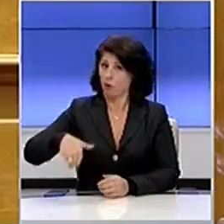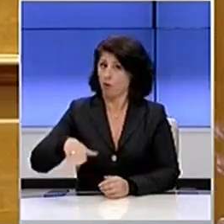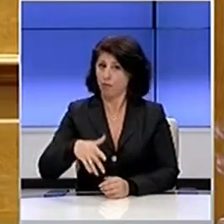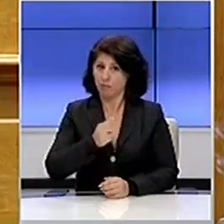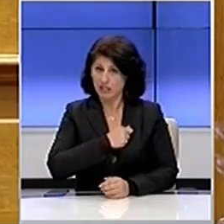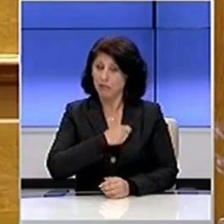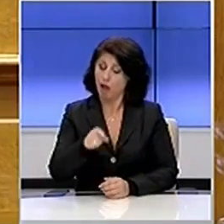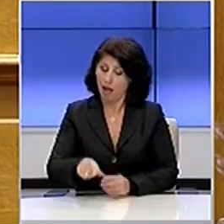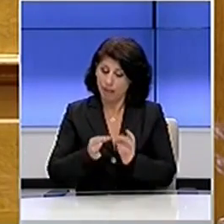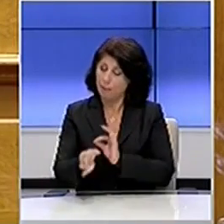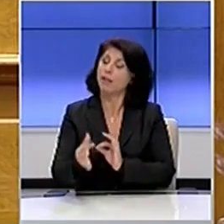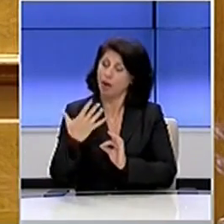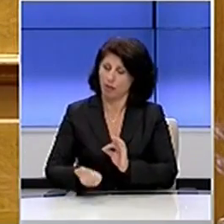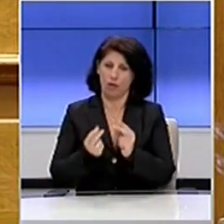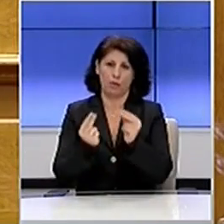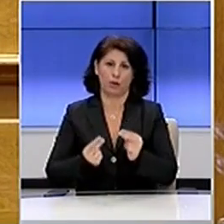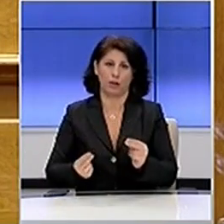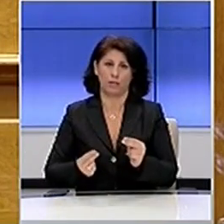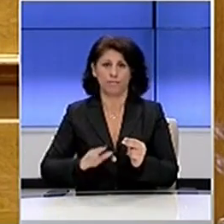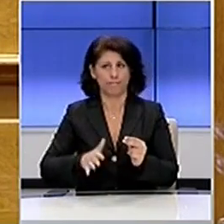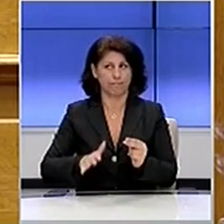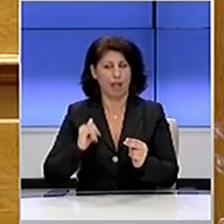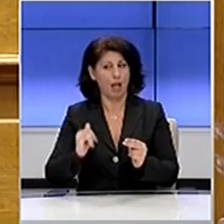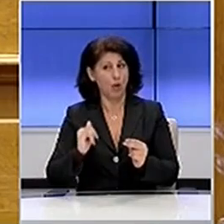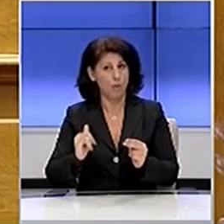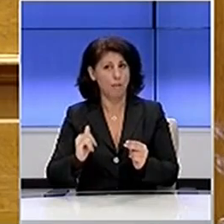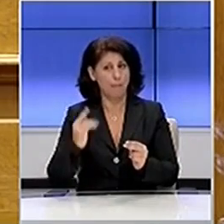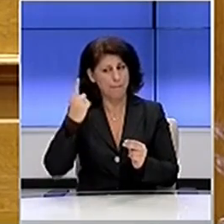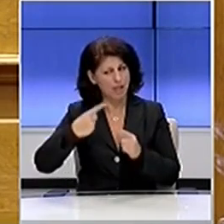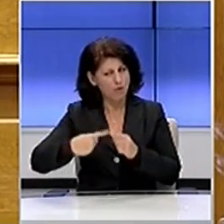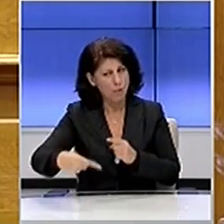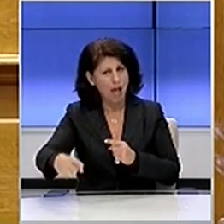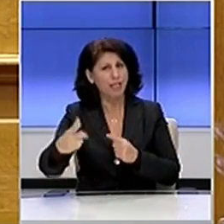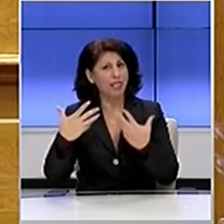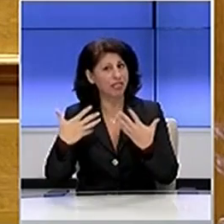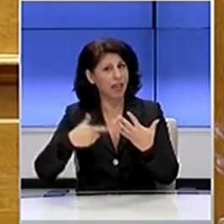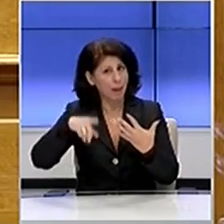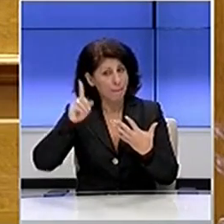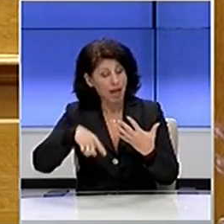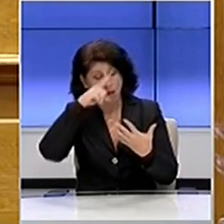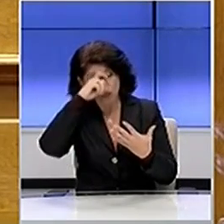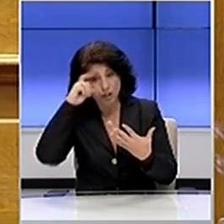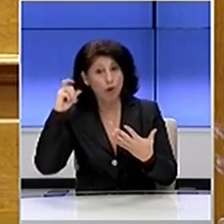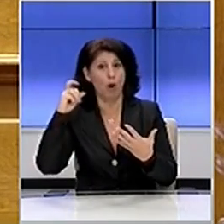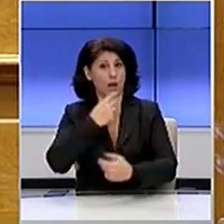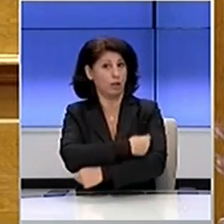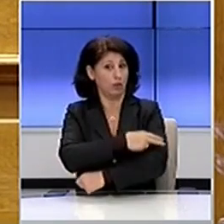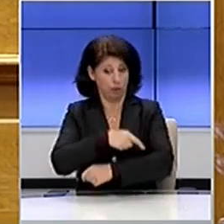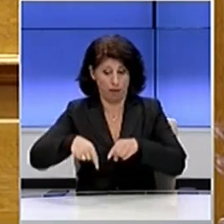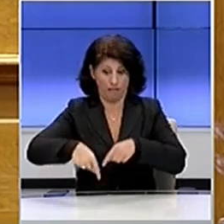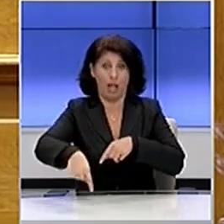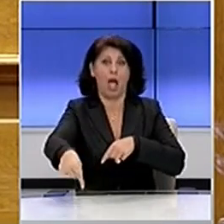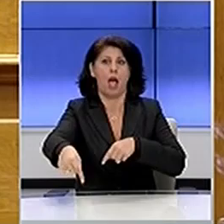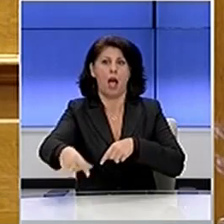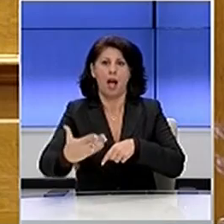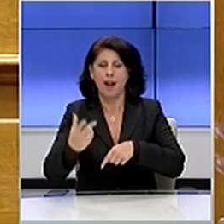αυτά θα αποδώσουν. Ενδεχομένως να χρειαστούν ακόμα μία εβδομάδα, 10 μέρες, δύσκολες για το Εθνικό Σύστημα Υγείας.